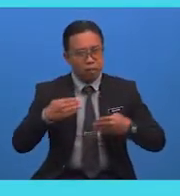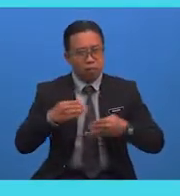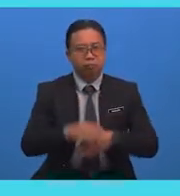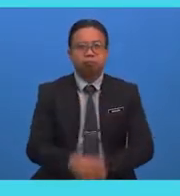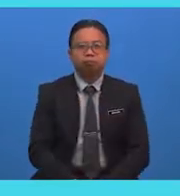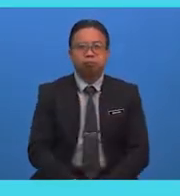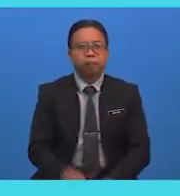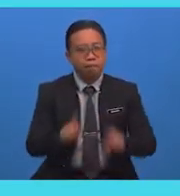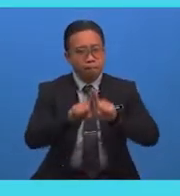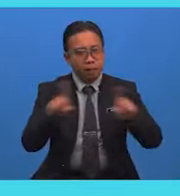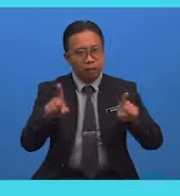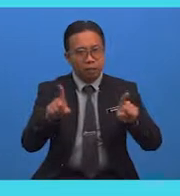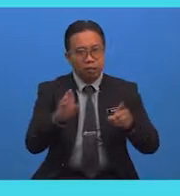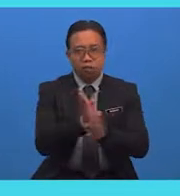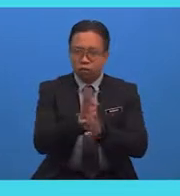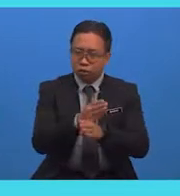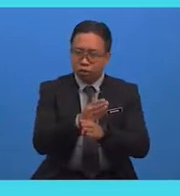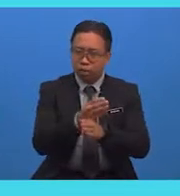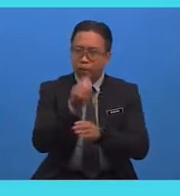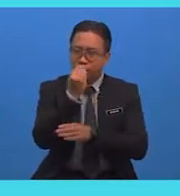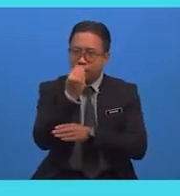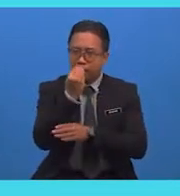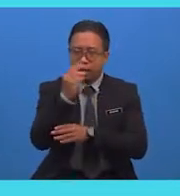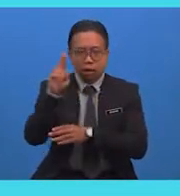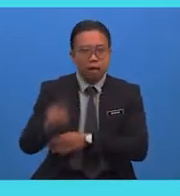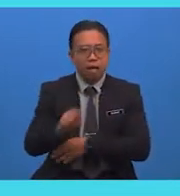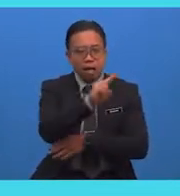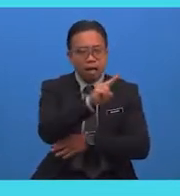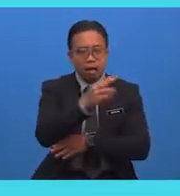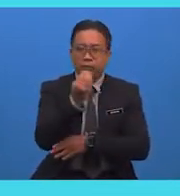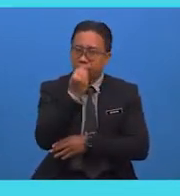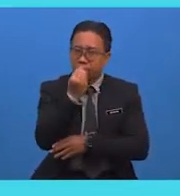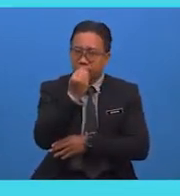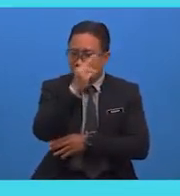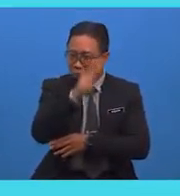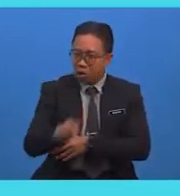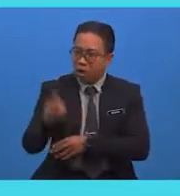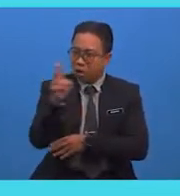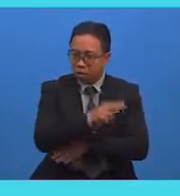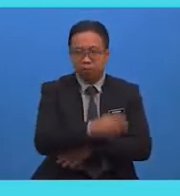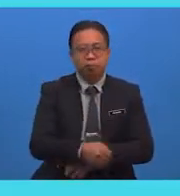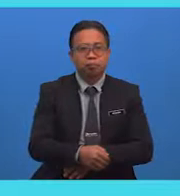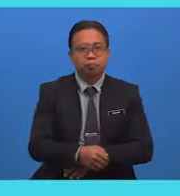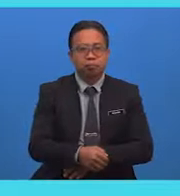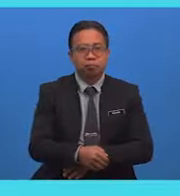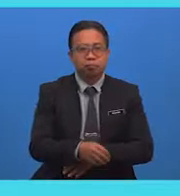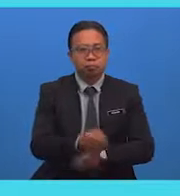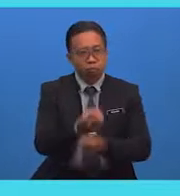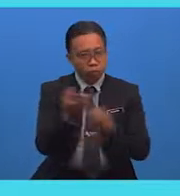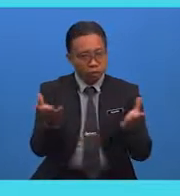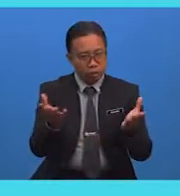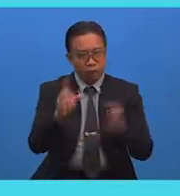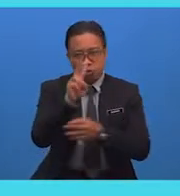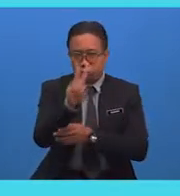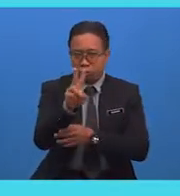membezakan ciri-ciri makanan halal dan makanan haram. Keempat, menghuraikan dua pengajaran